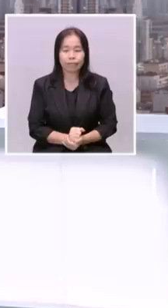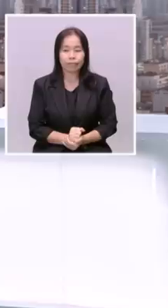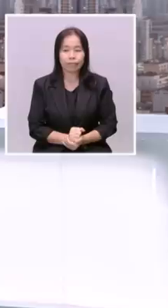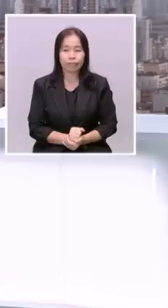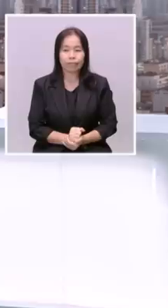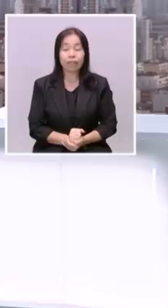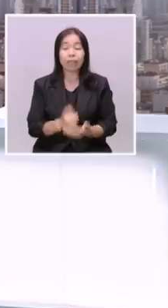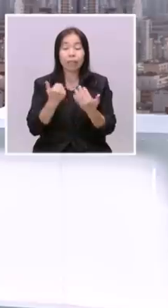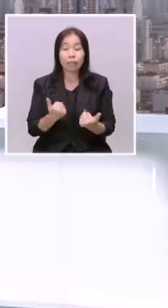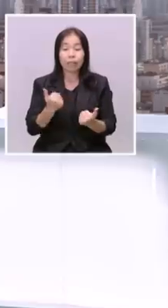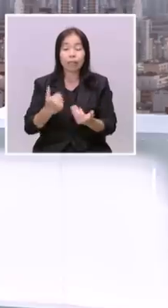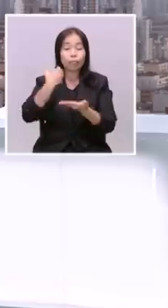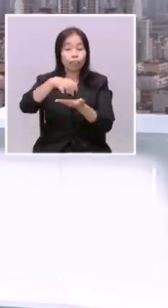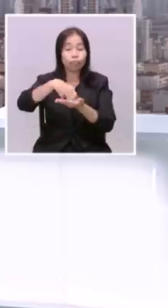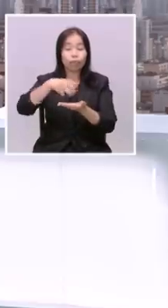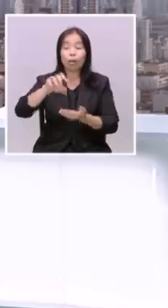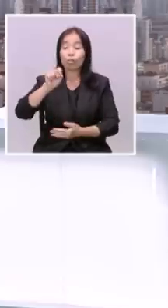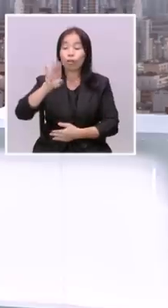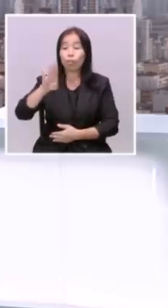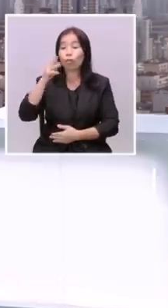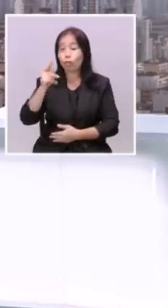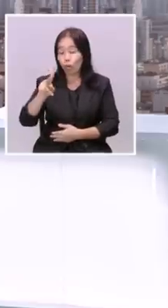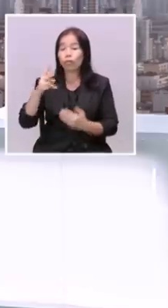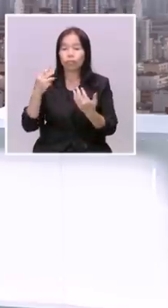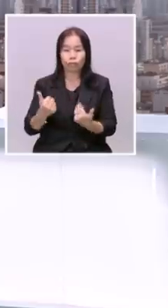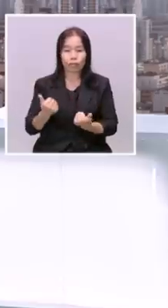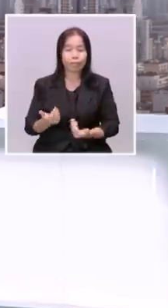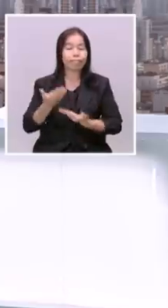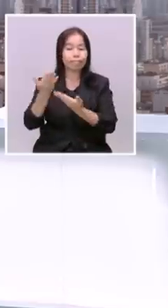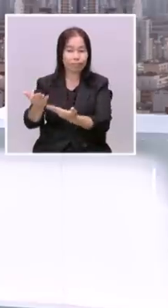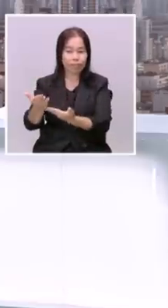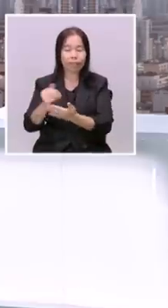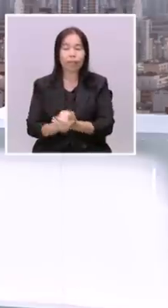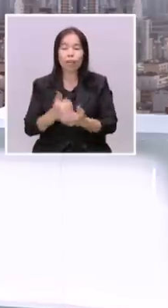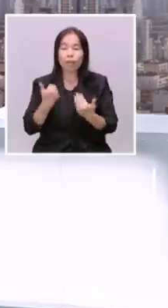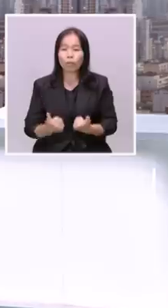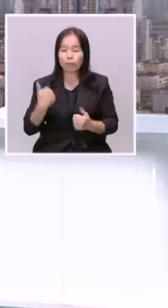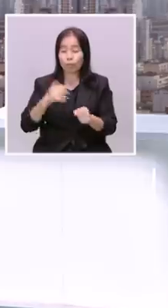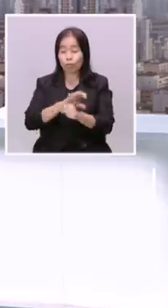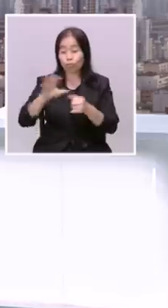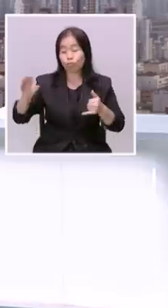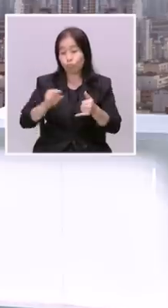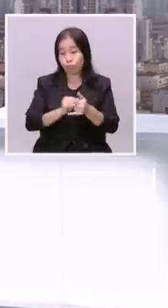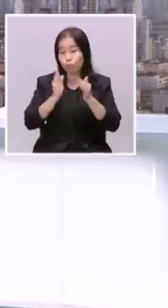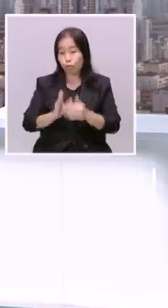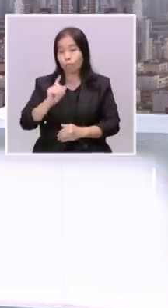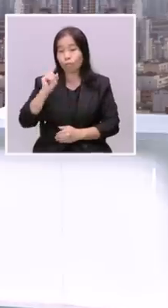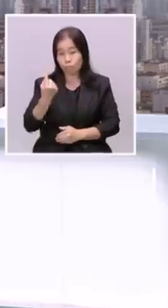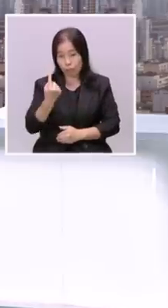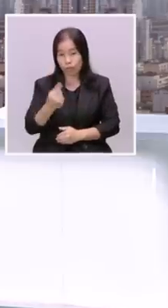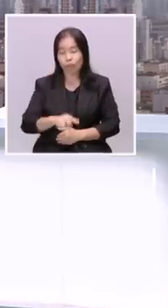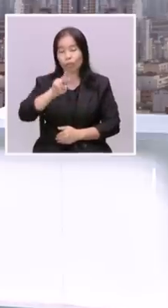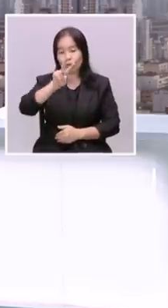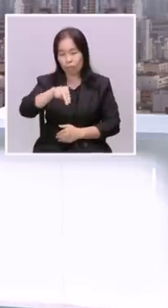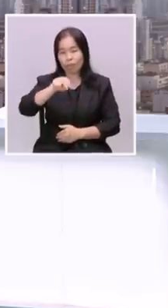มีส่วนช่วงนี้คุณผู้ชมติดตามการแถลงรายละเอียดสถานการณ์คม 19จากทางสปขนะคะวันนี้จำนวนของผู้ติดเชื้อรายใหม่มากถึง